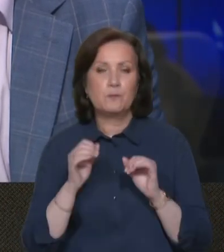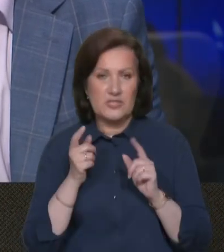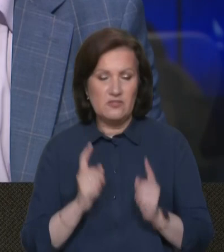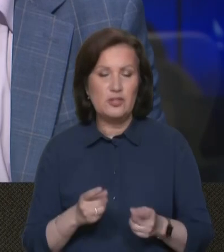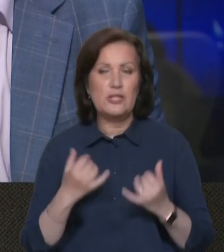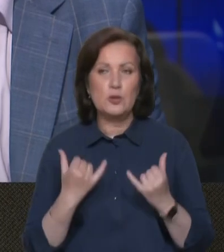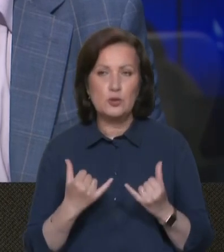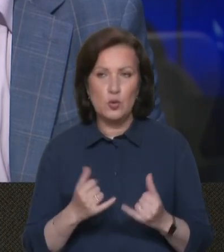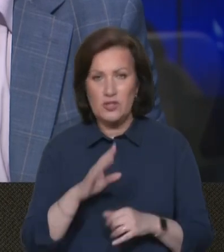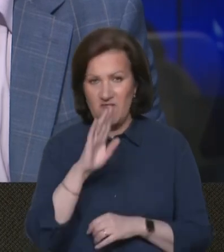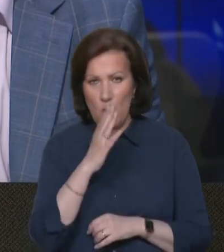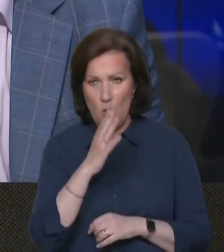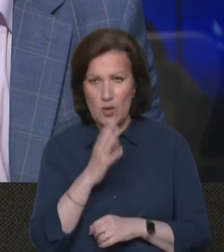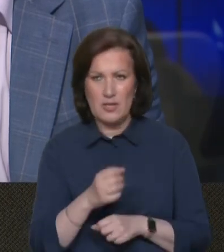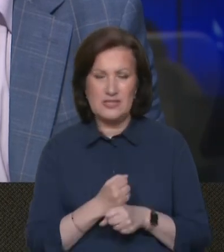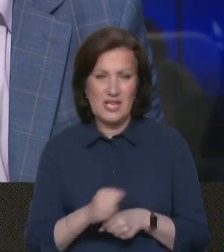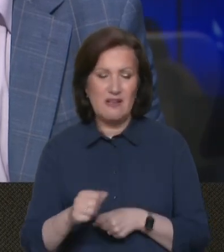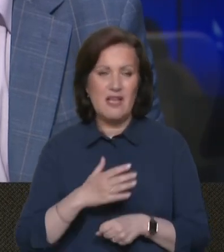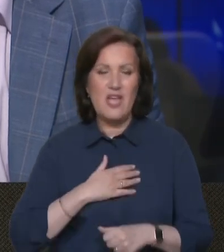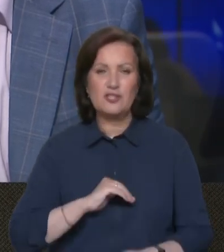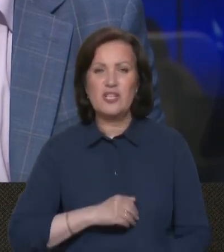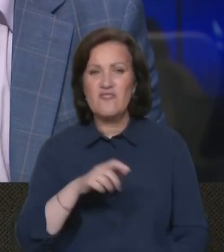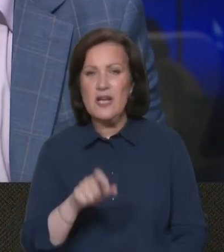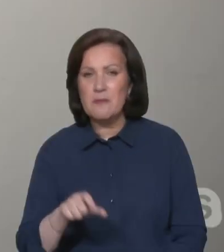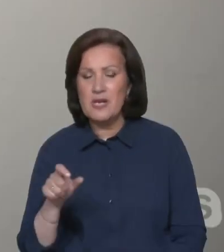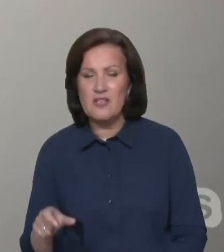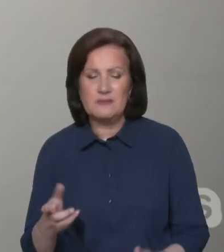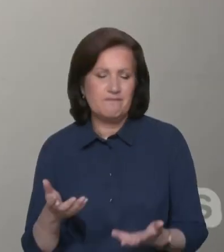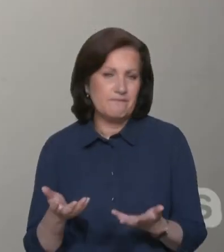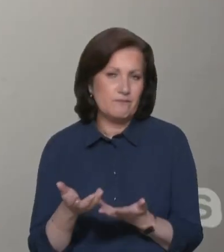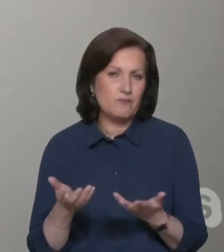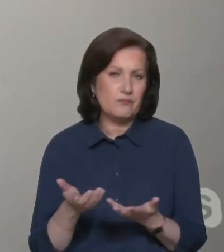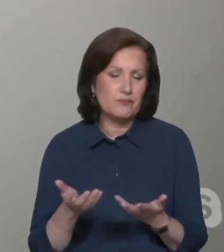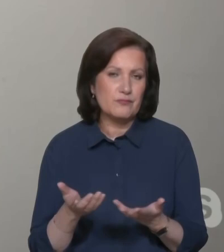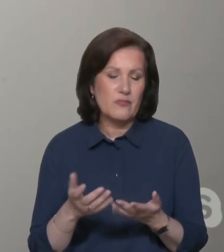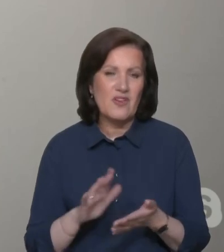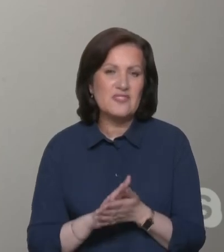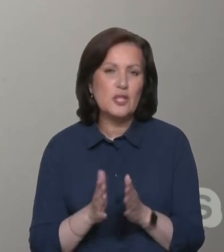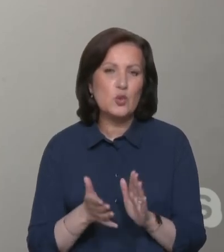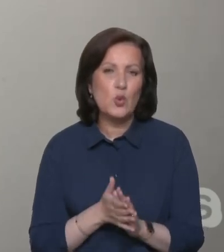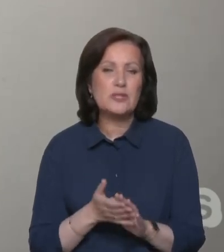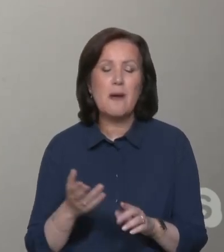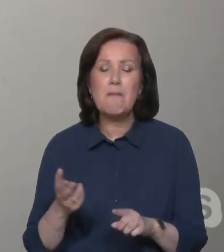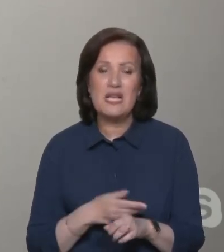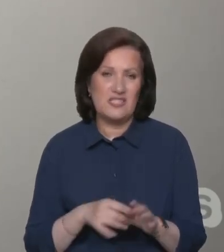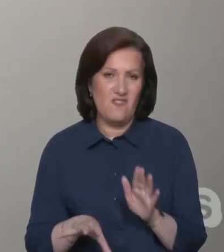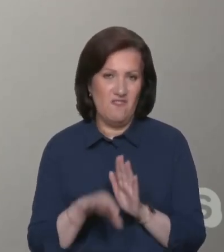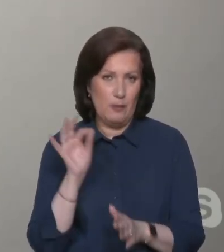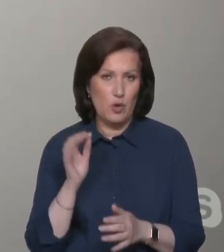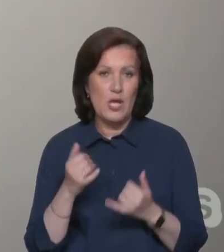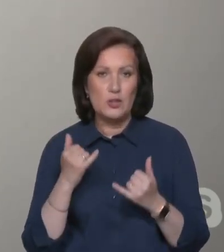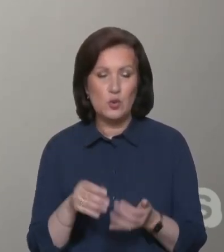сьогодні ворог заганяє наших фермерів у, можна сказати, ситуацію без вибору.